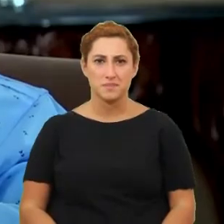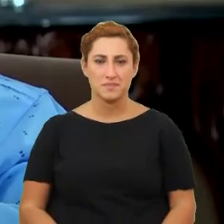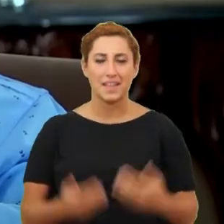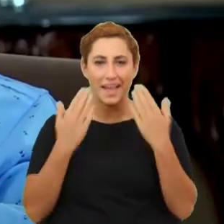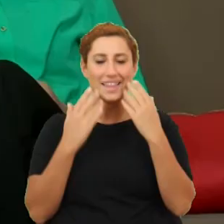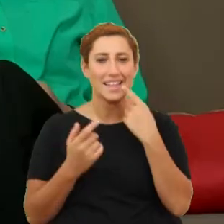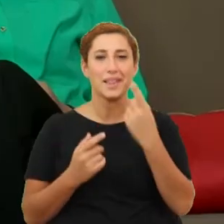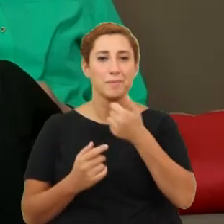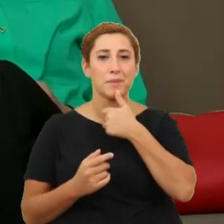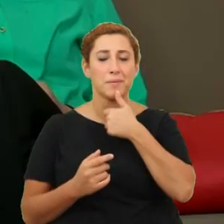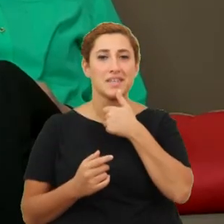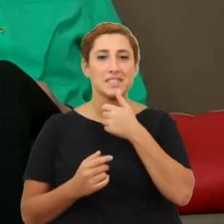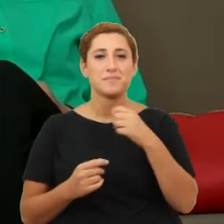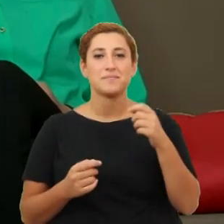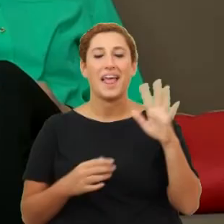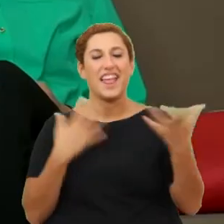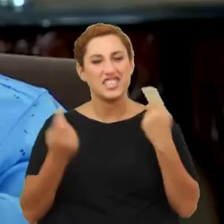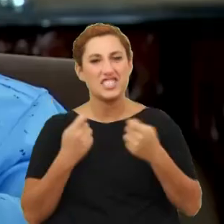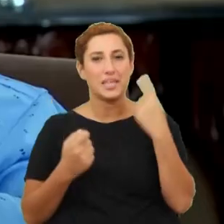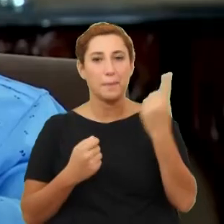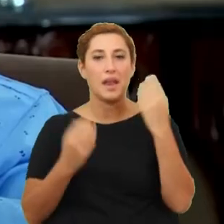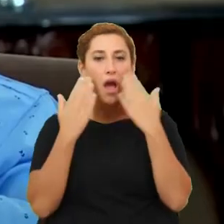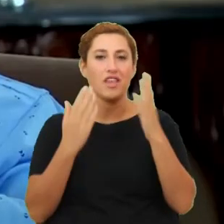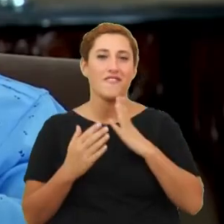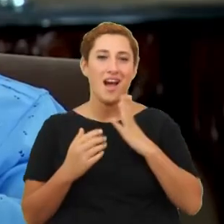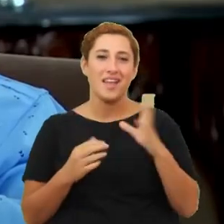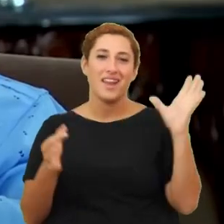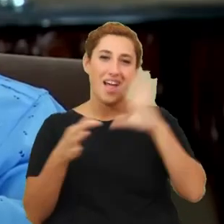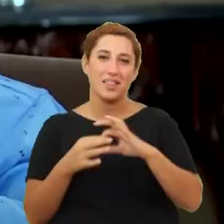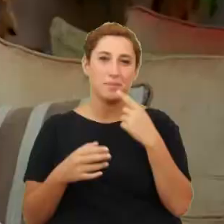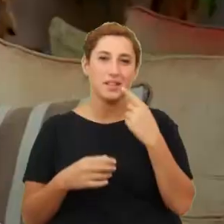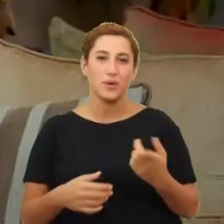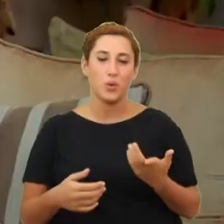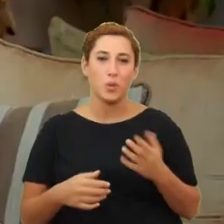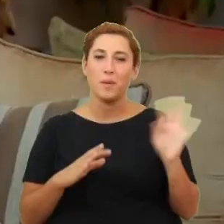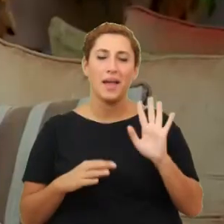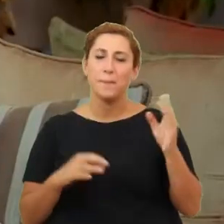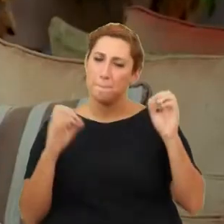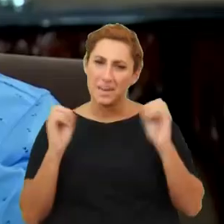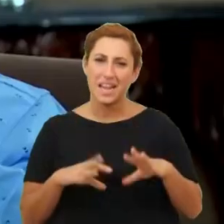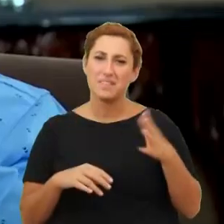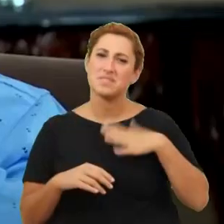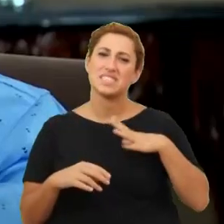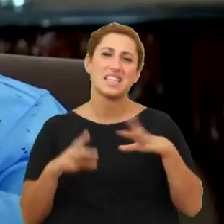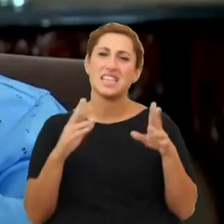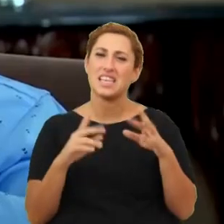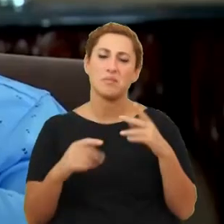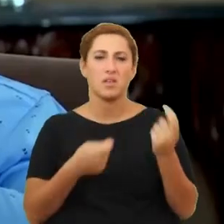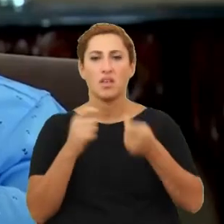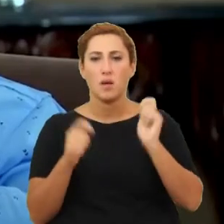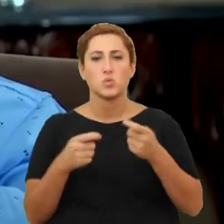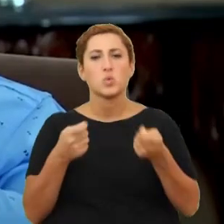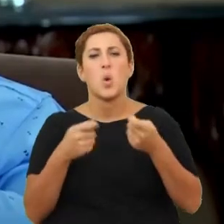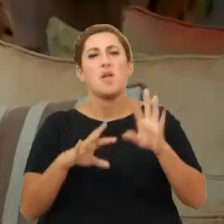Hayır derken babacığım her işte bir hayır vardır anlamında söylüyorum. Bence bırakalım, istediği gibi